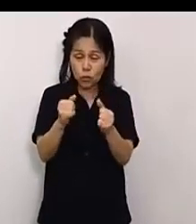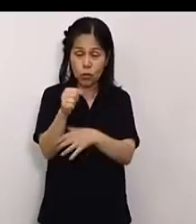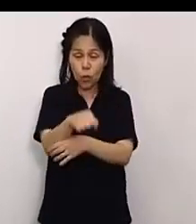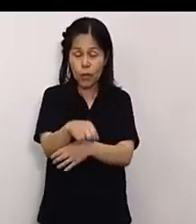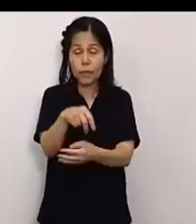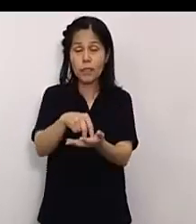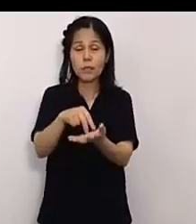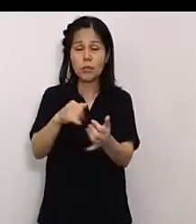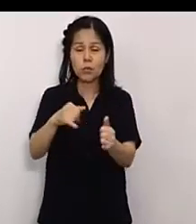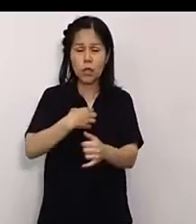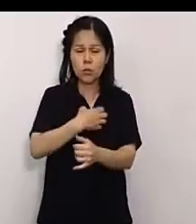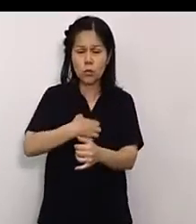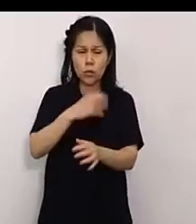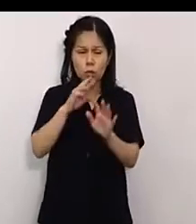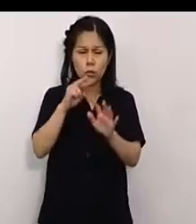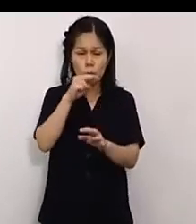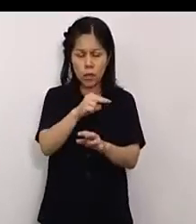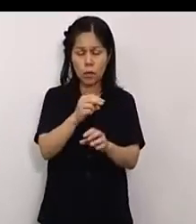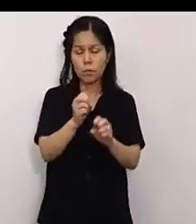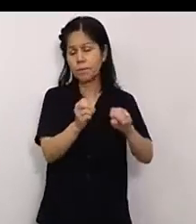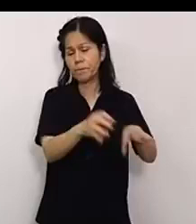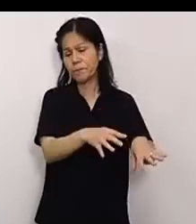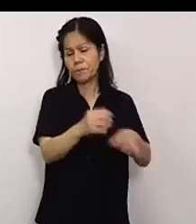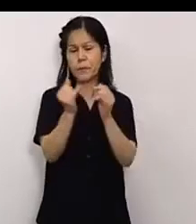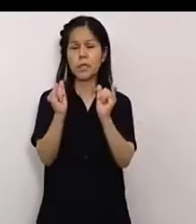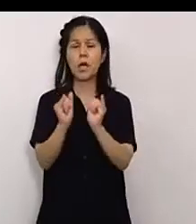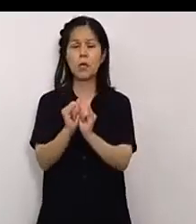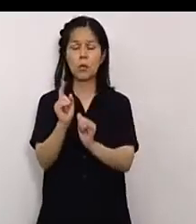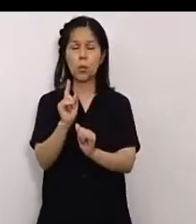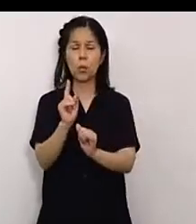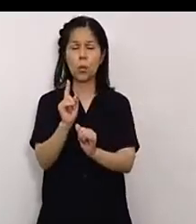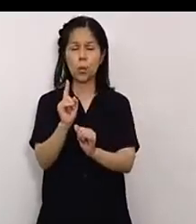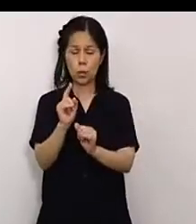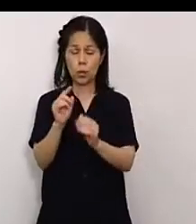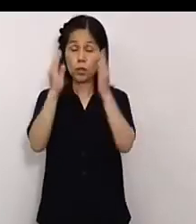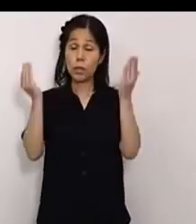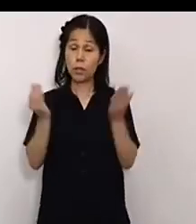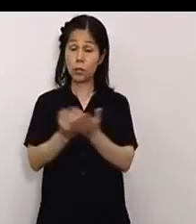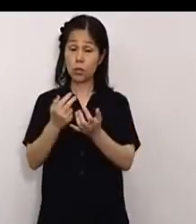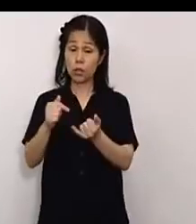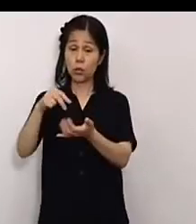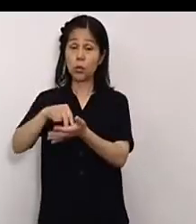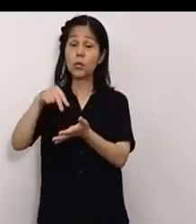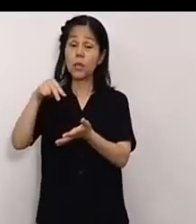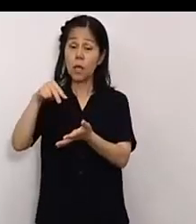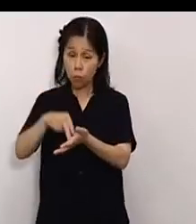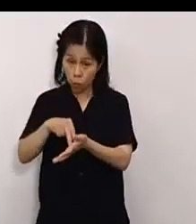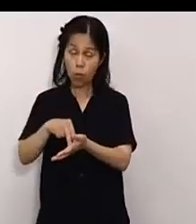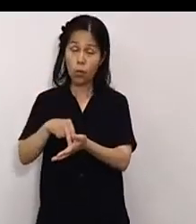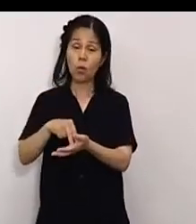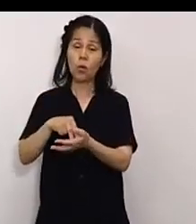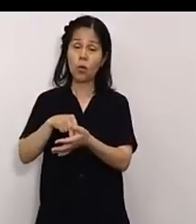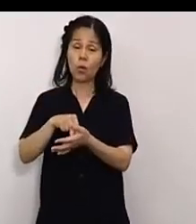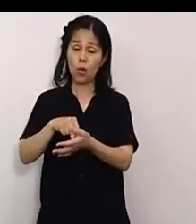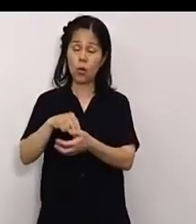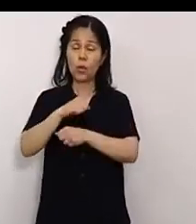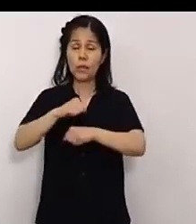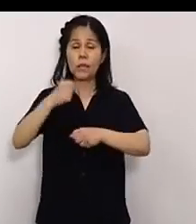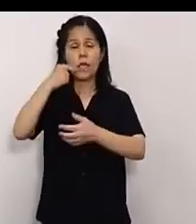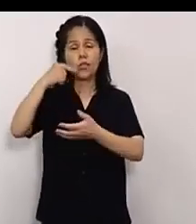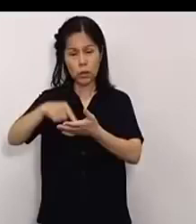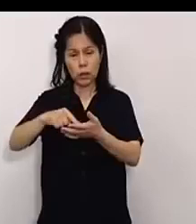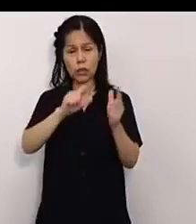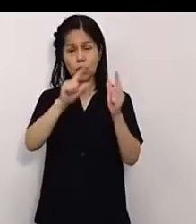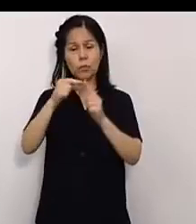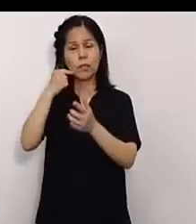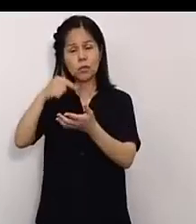弱者の人が苦しんでるのをですね、放置する社会は全ての人にとって、必ずしも生きやすい住